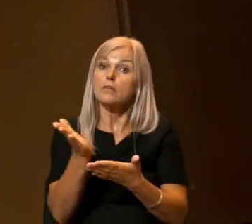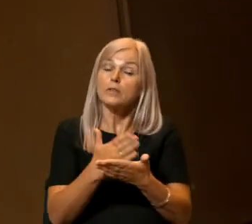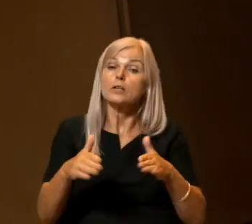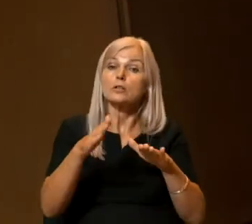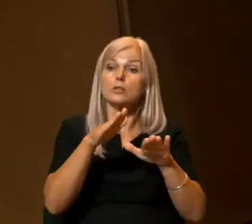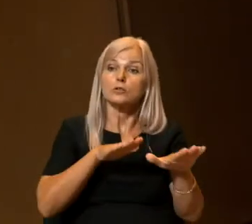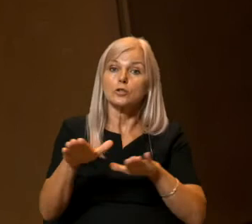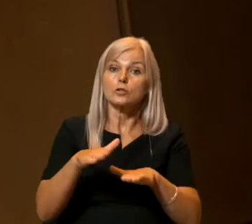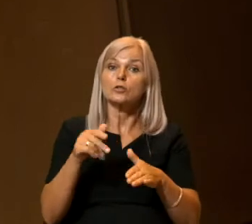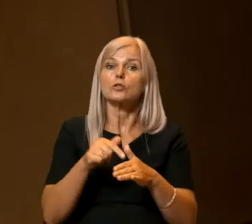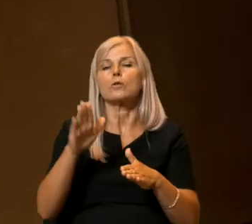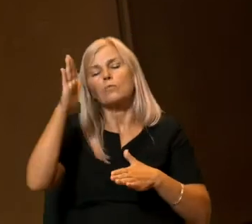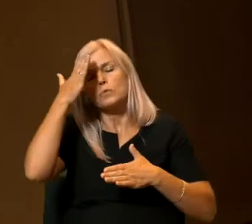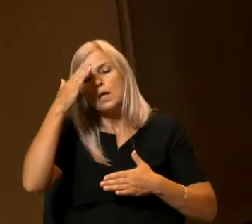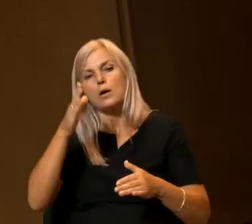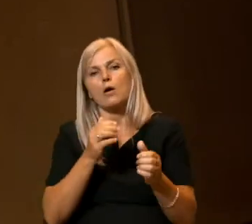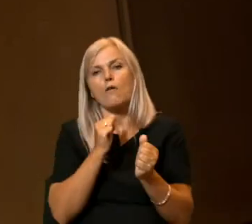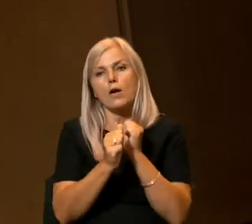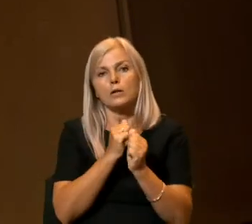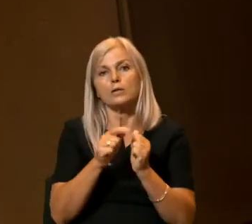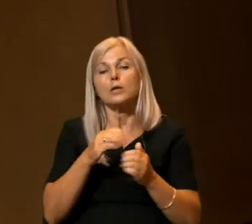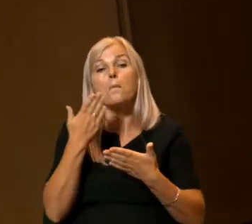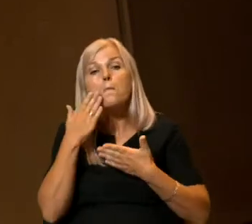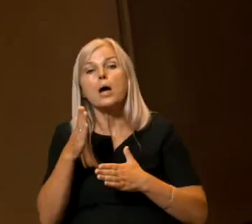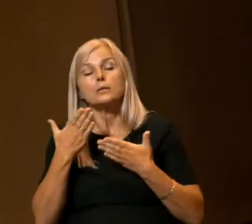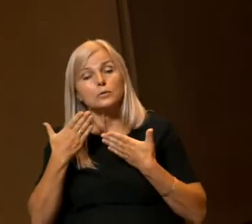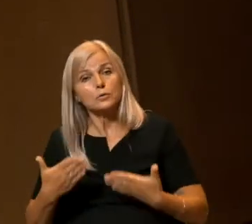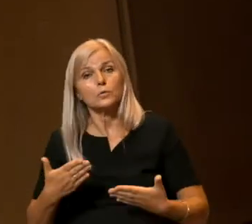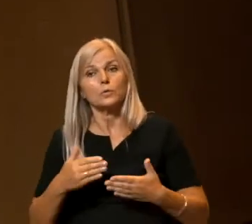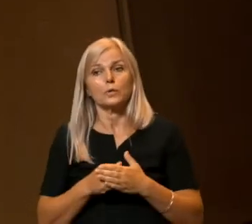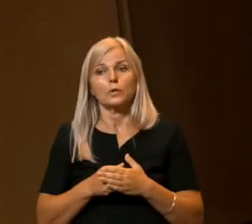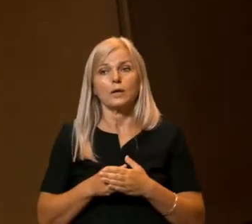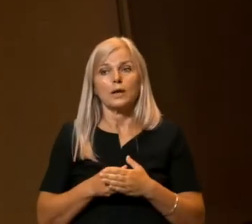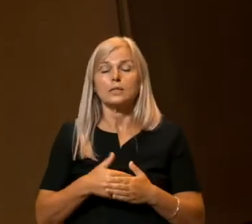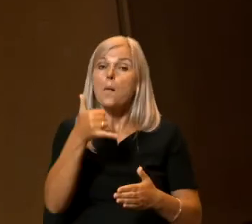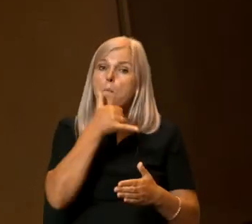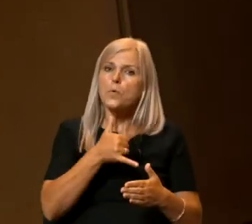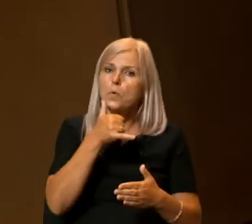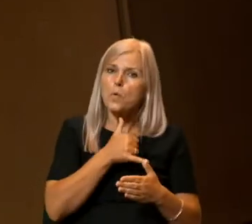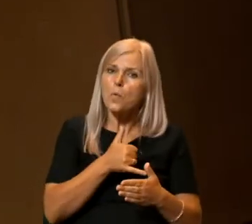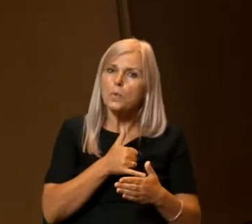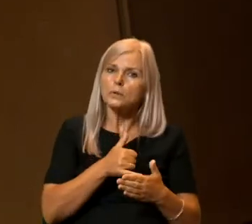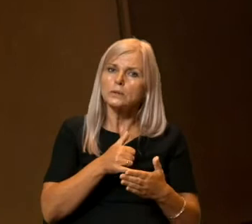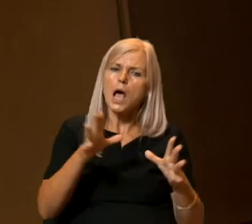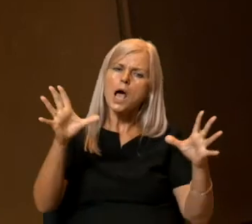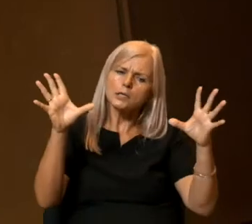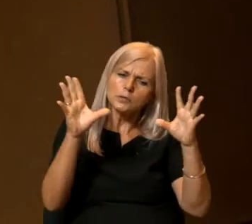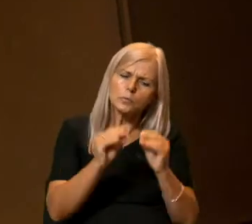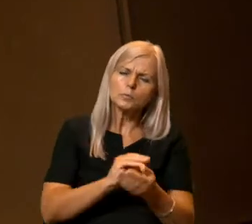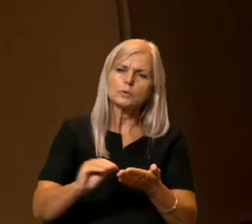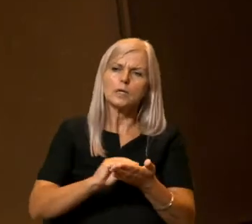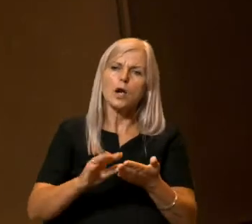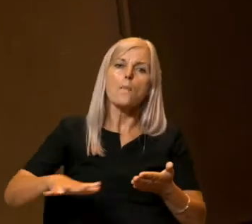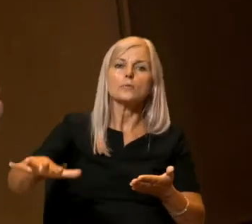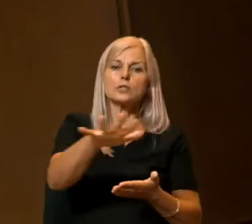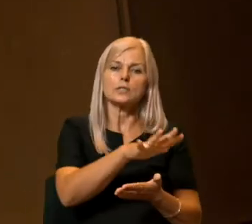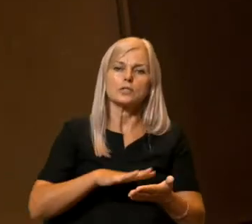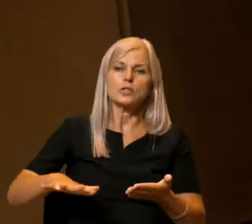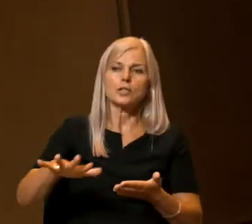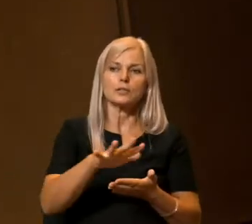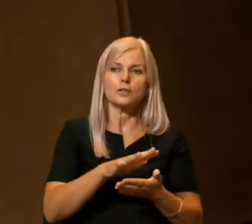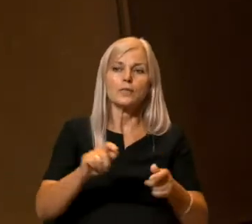traktują to jako walkę. I bardzo chciałem panu serdecznie podziękować za tą próbę zdefiniowania polityki jako przestrzeni, teraz nazwę to